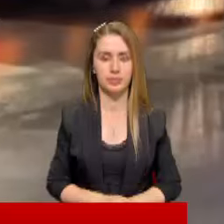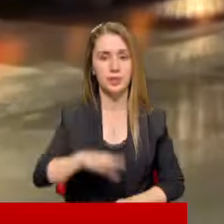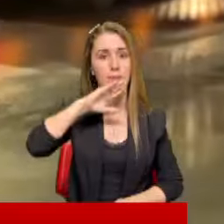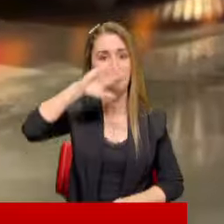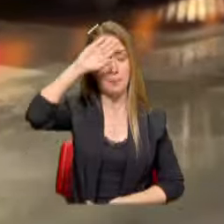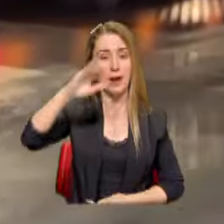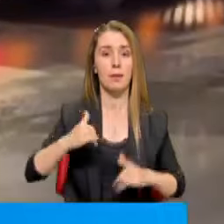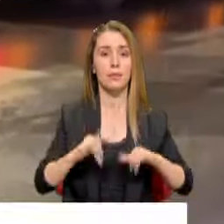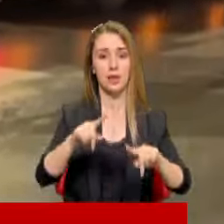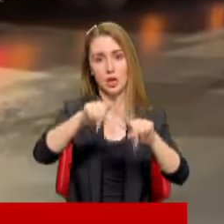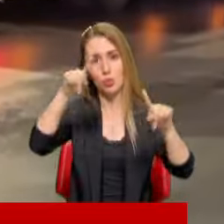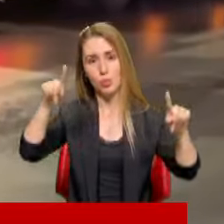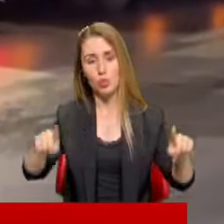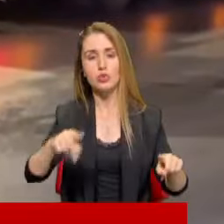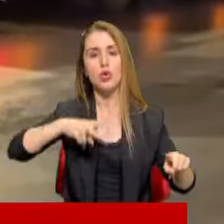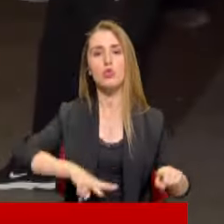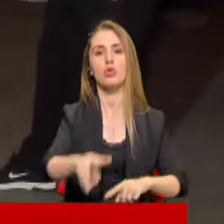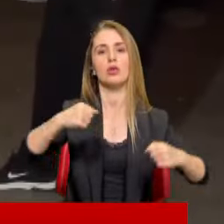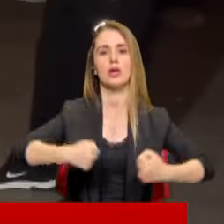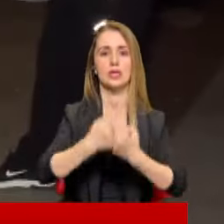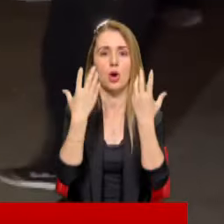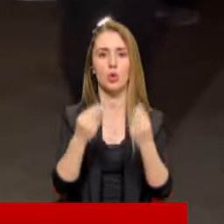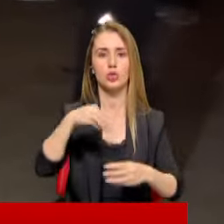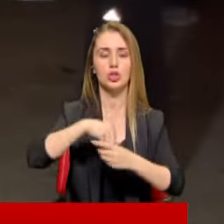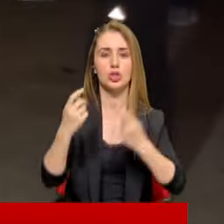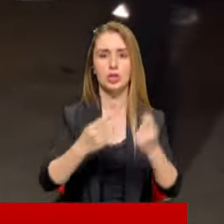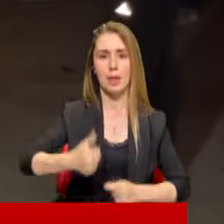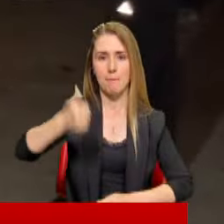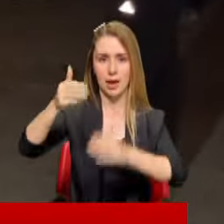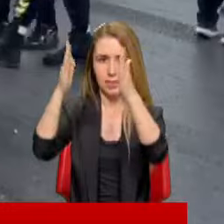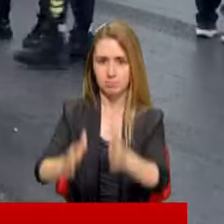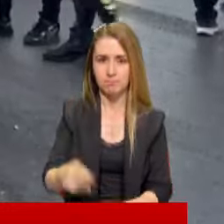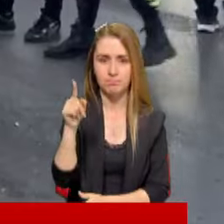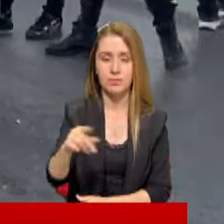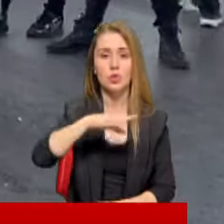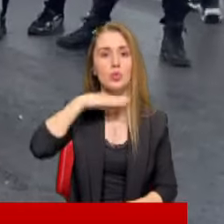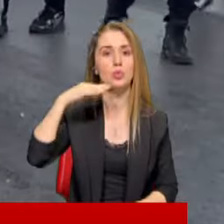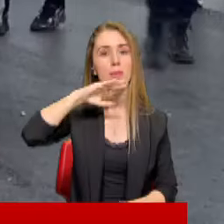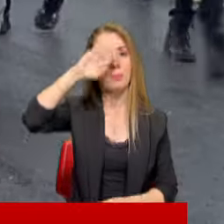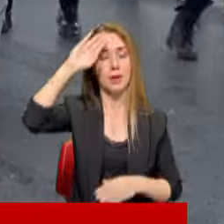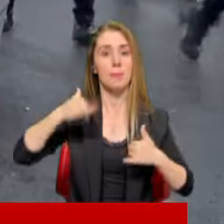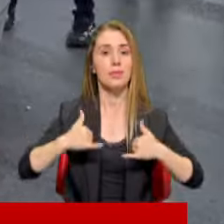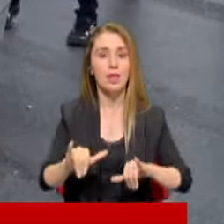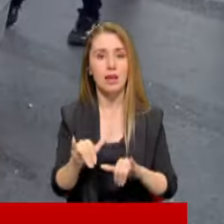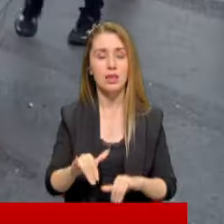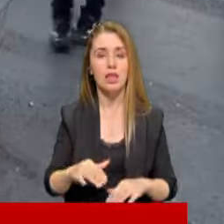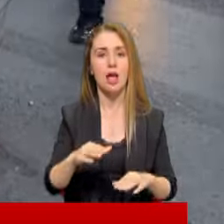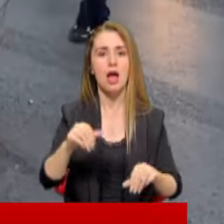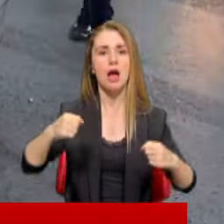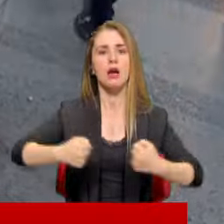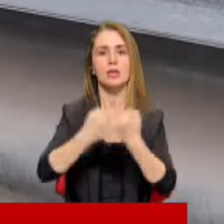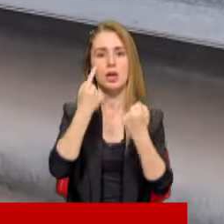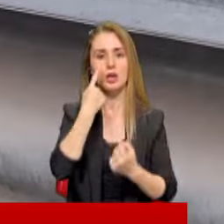Bayram tatili boyunca yollarda kazalar da yaşandı. İçişleri Bakanı Ali Yerlikaya, Kurban Bayramı tatilindeki trafik